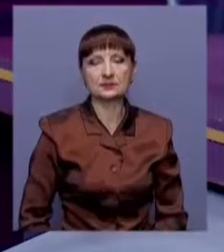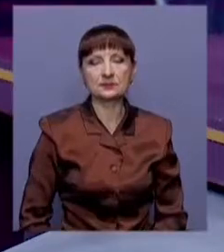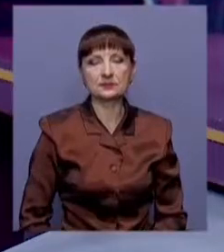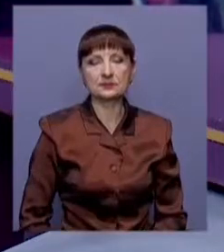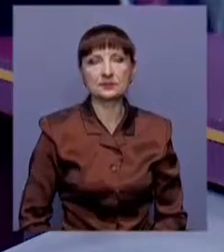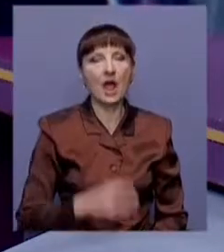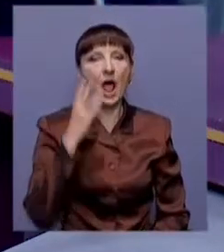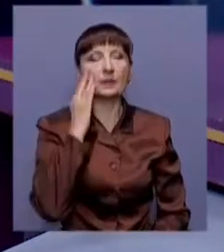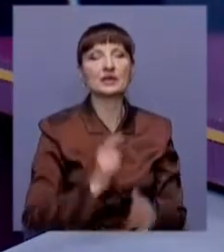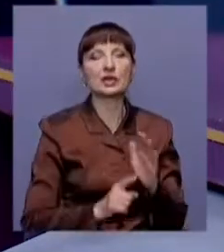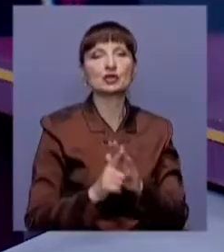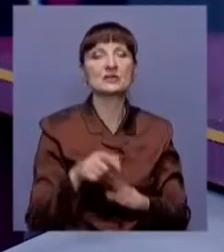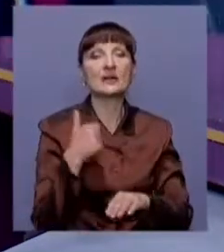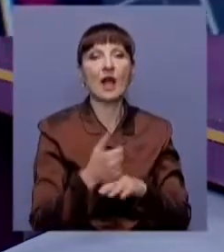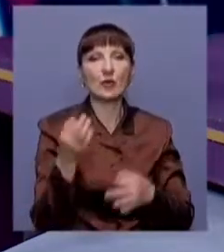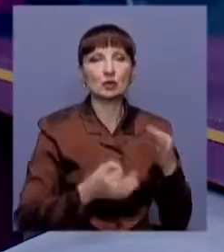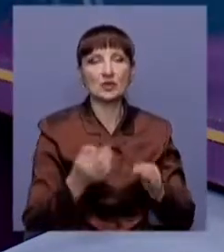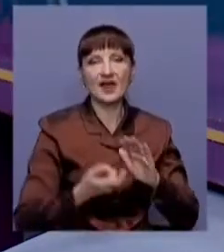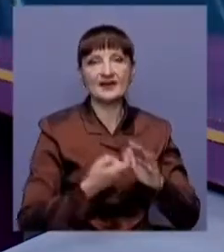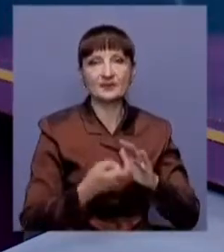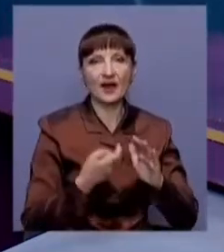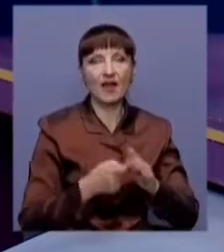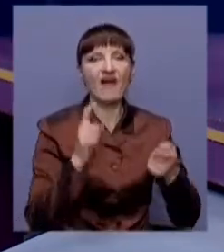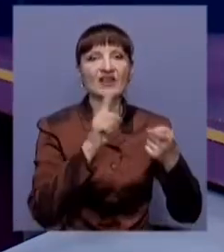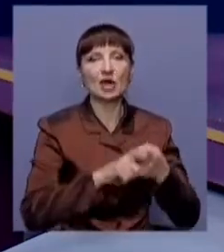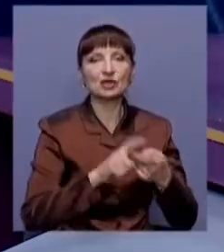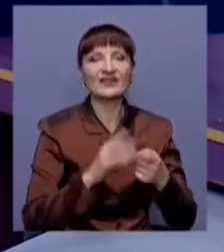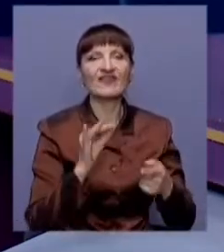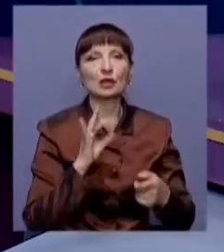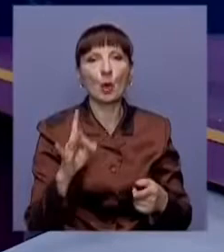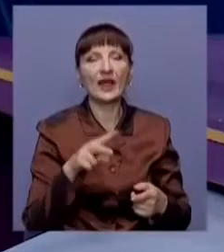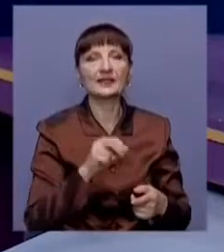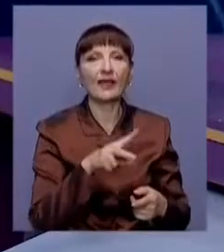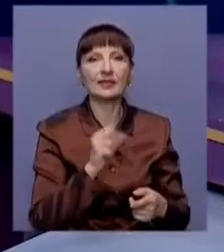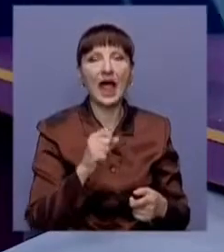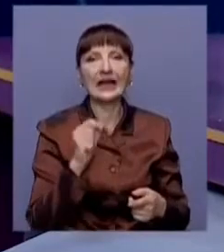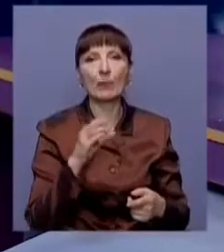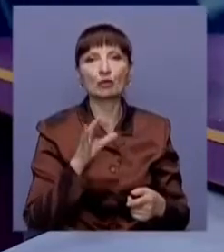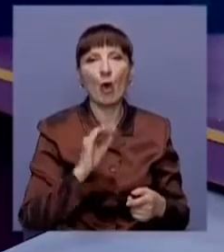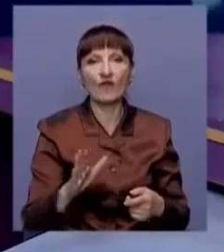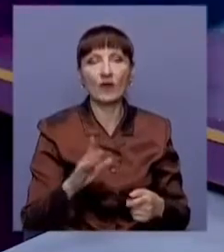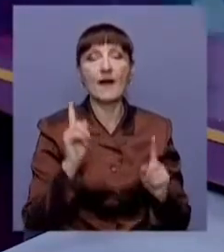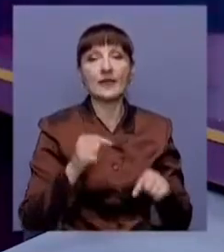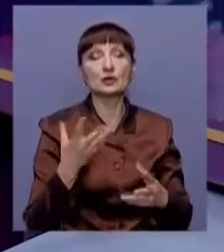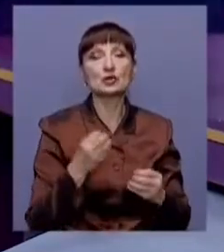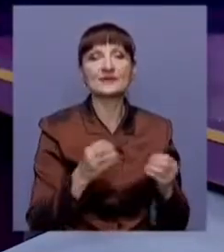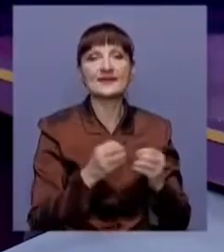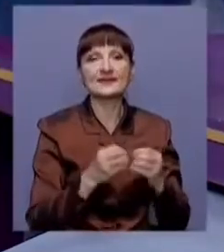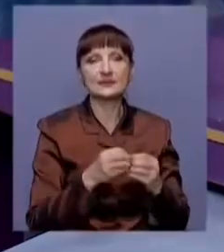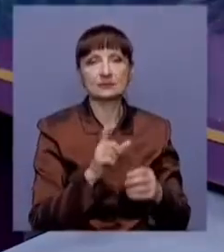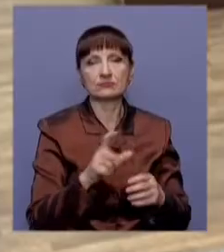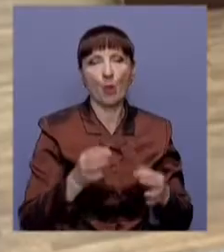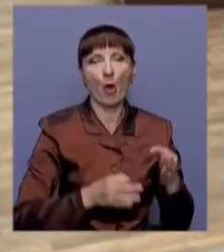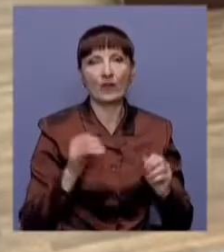алматы началось главное судебное разбирательство в отношении виктора и лейлы храпу новых также еще 10 фигурантов